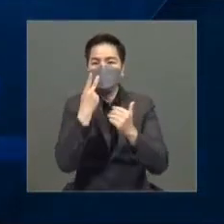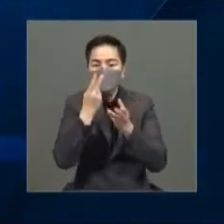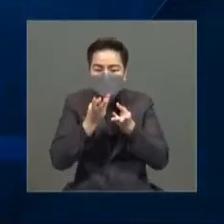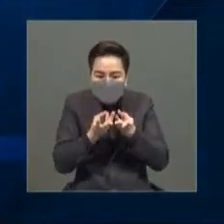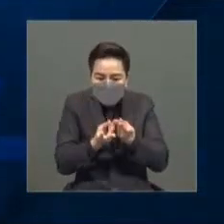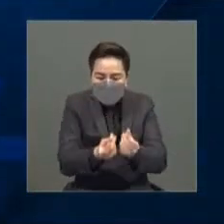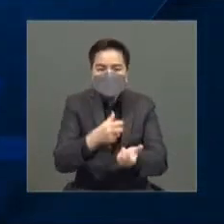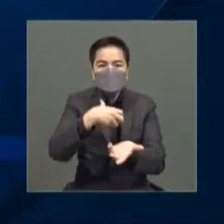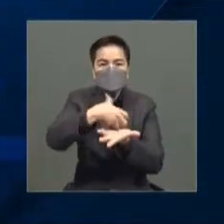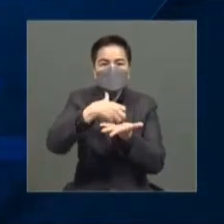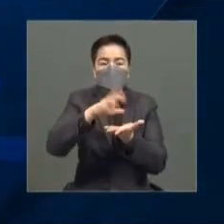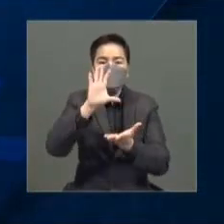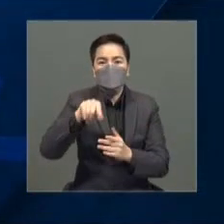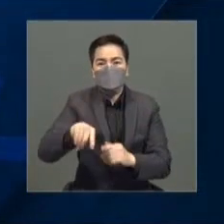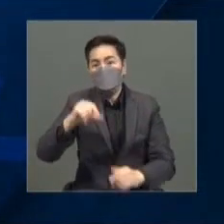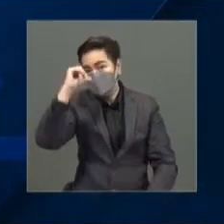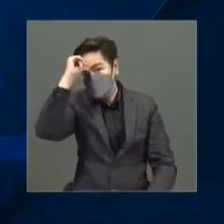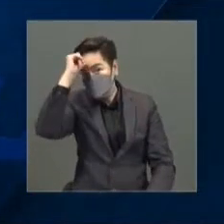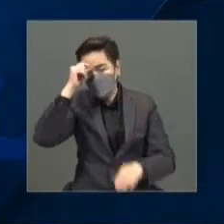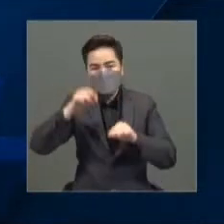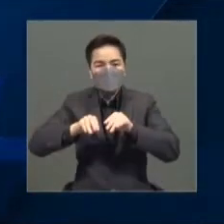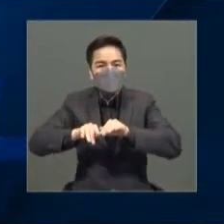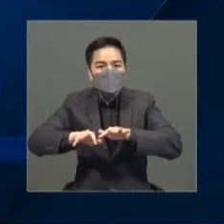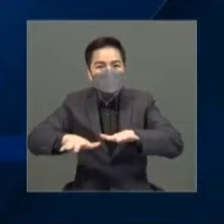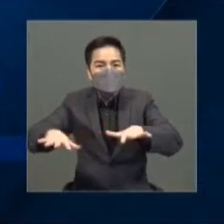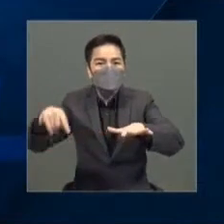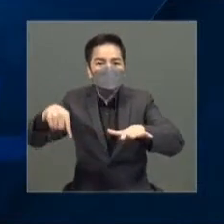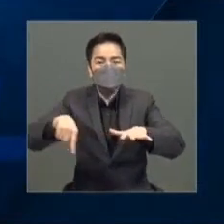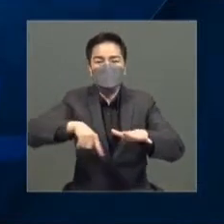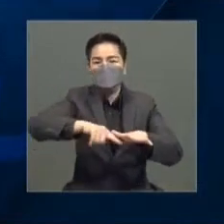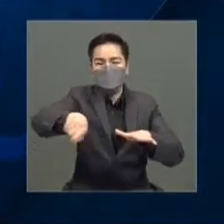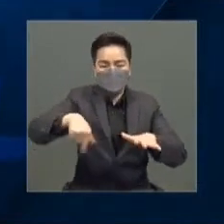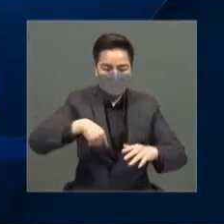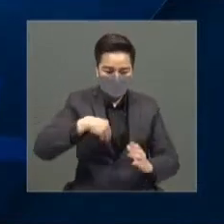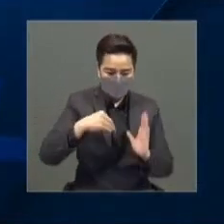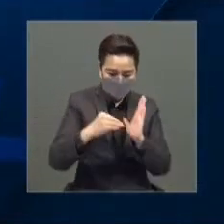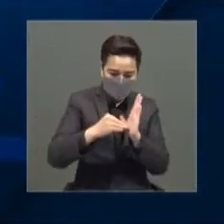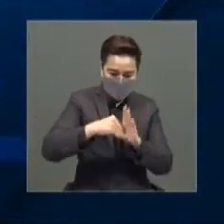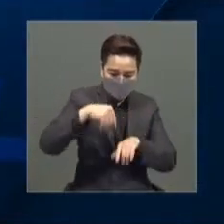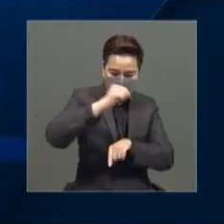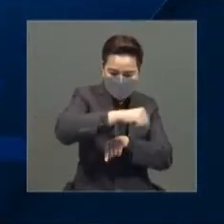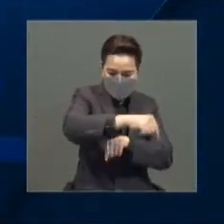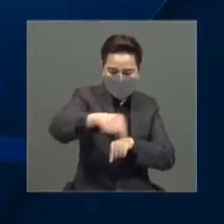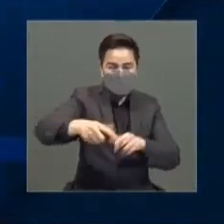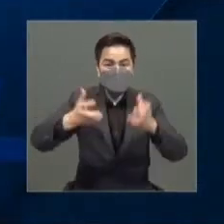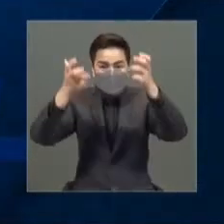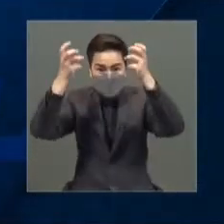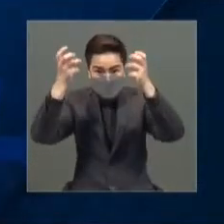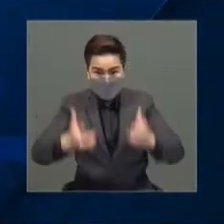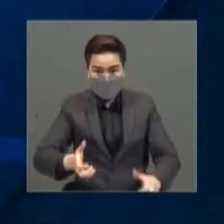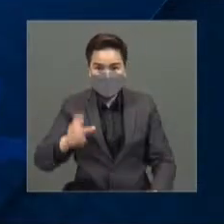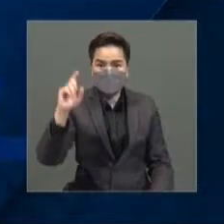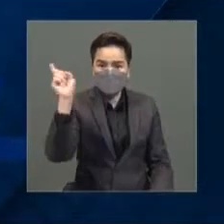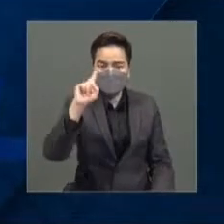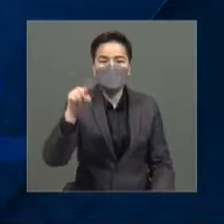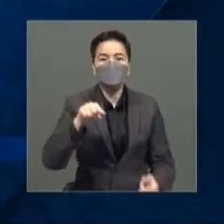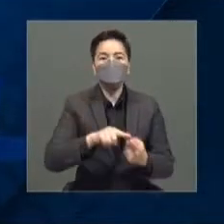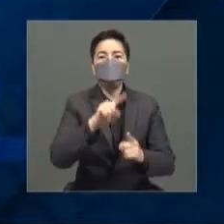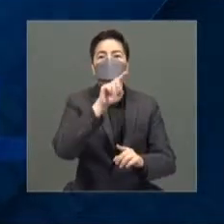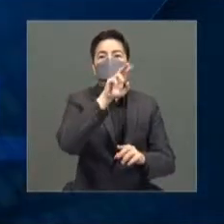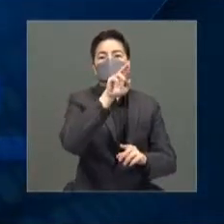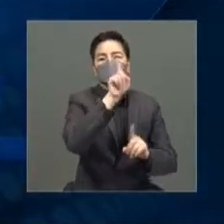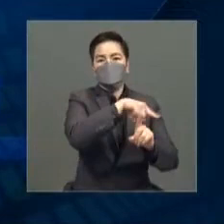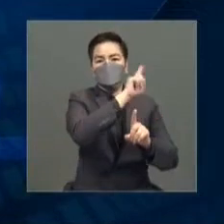สายพันธุ์เดลต้าที่ตอนนี้ก็มีการระบาดในหลายพื้นที่นะคะหนักๆจะอยู่ที่ UK